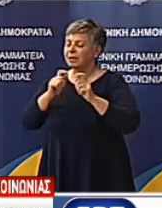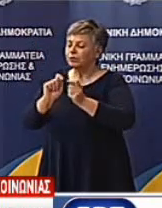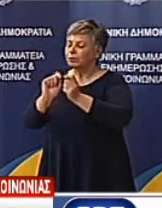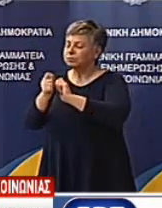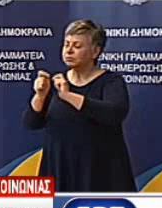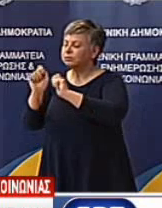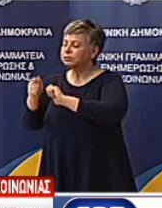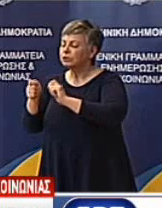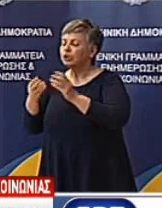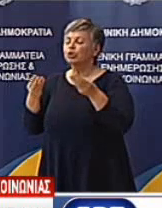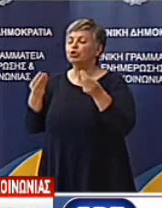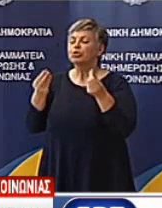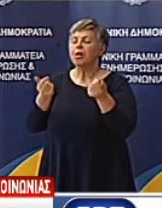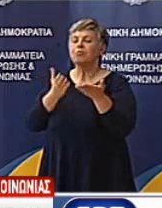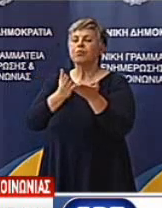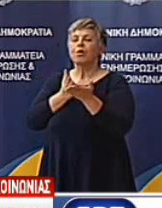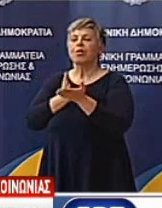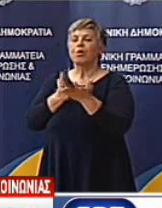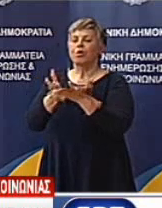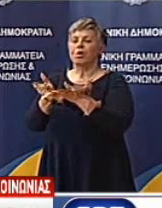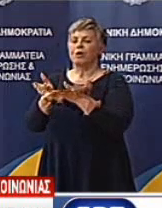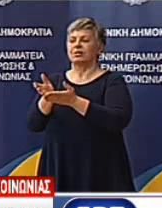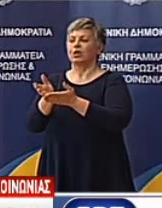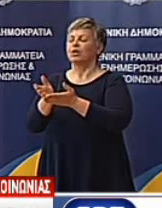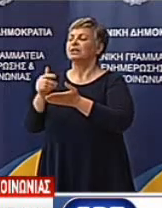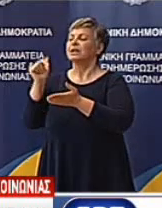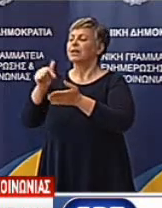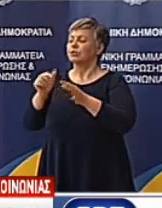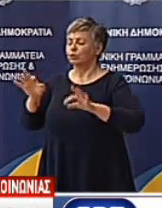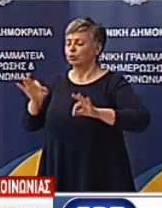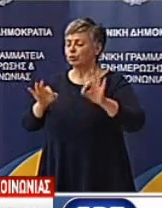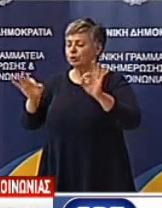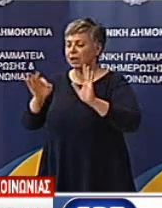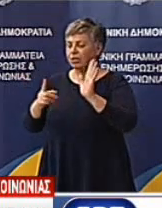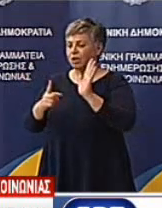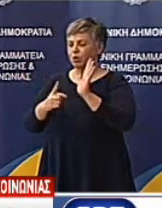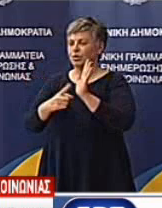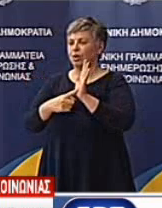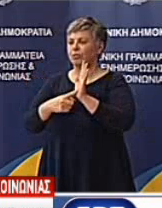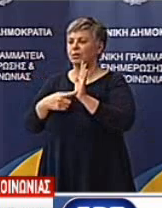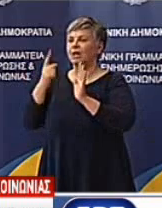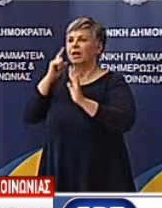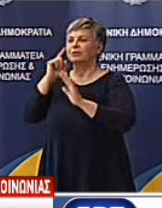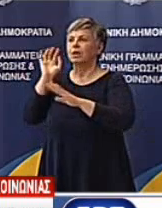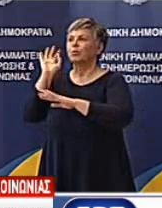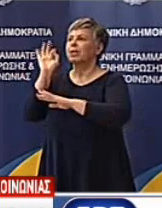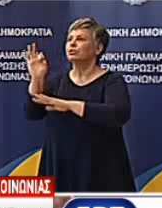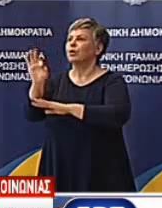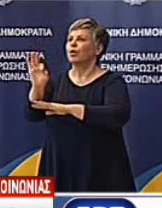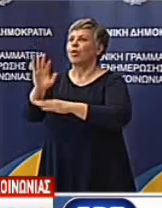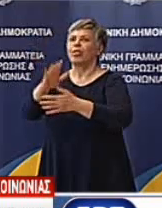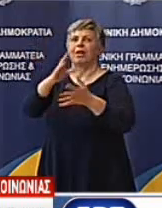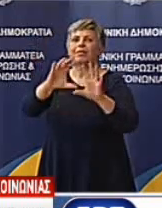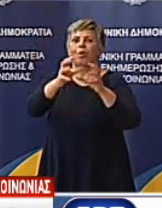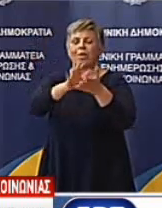δίκαιο μεταξικό πρόσημο νομοσχέδιο, χωρίς αυτό να σημαίνει ότι θέλουμε να αφανίσουμε κανέναν άλλον. Καμία παραγωγική